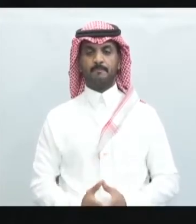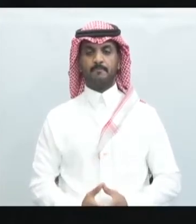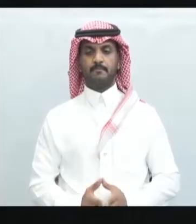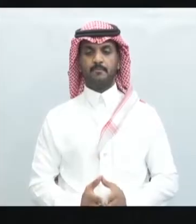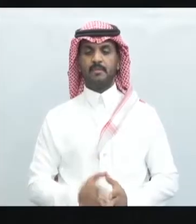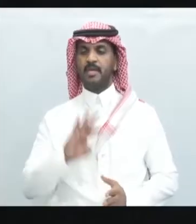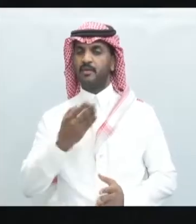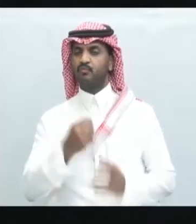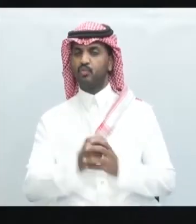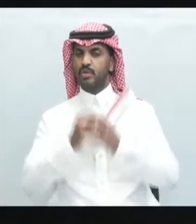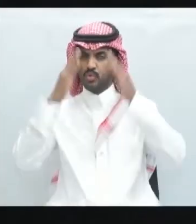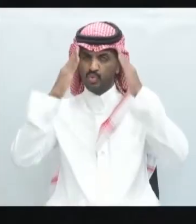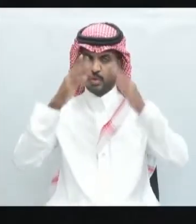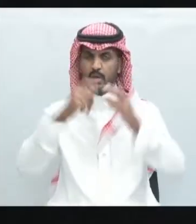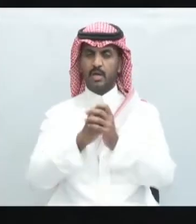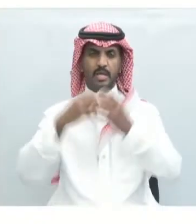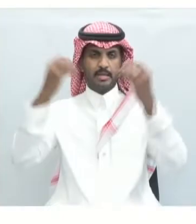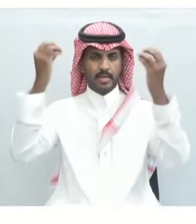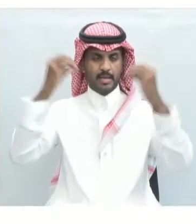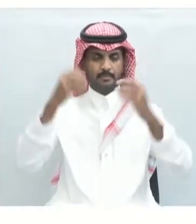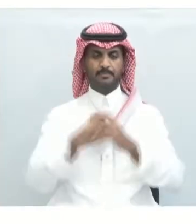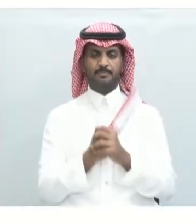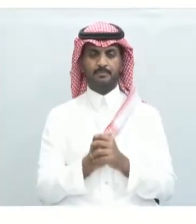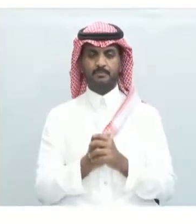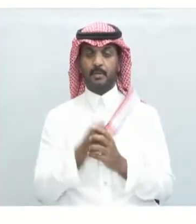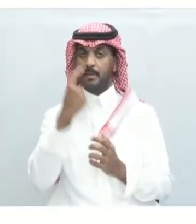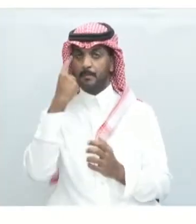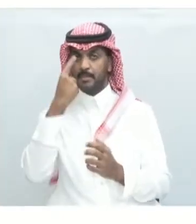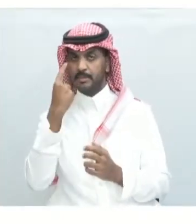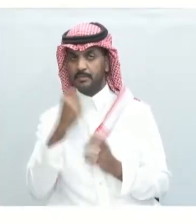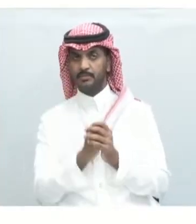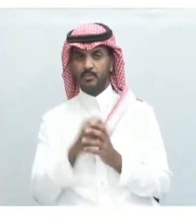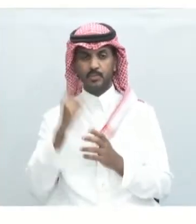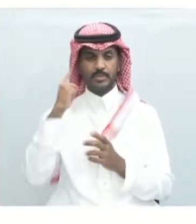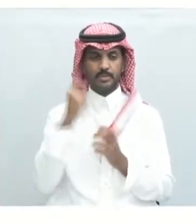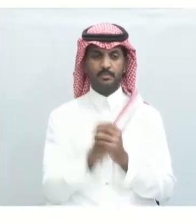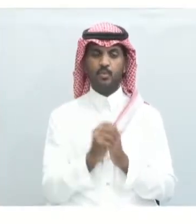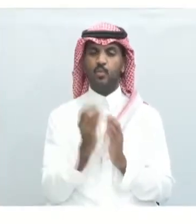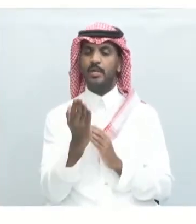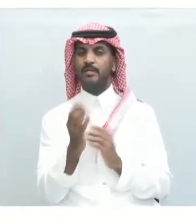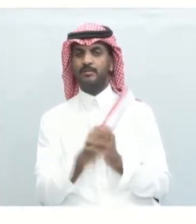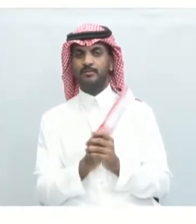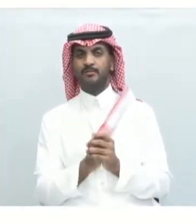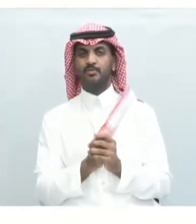كيف نؤدي شكرا الله عز وجل على النعم الاتيه البصر السمع اليد الرجل